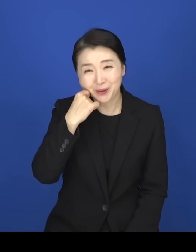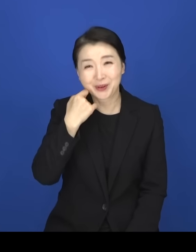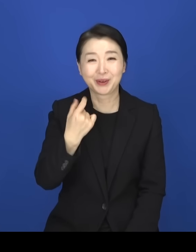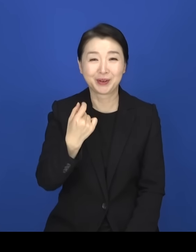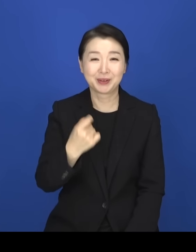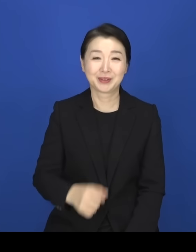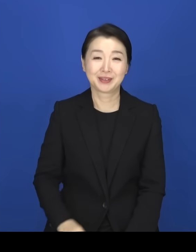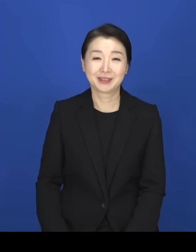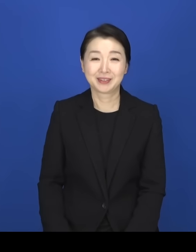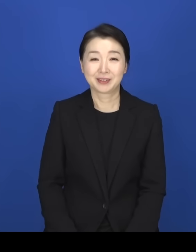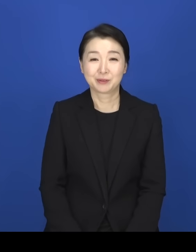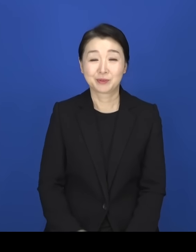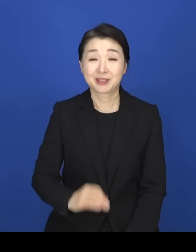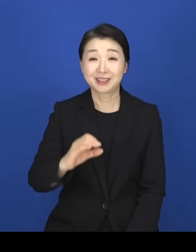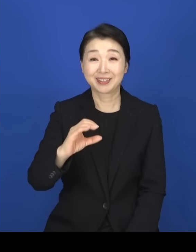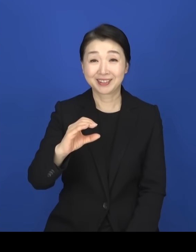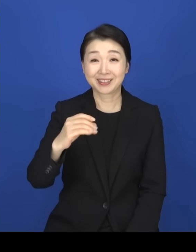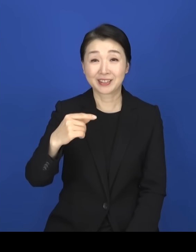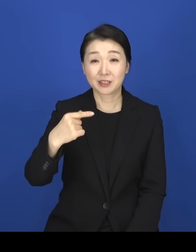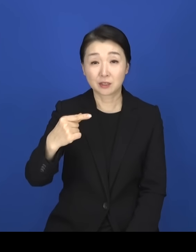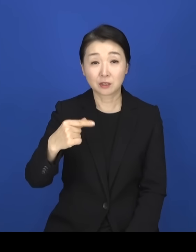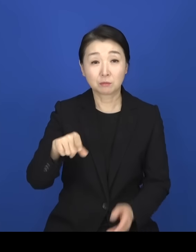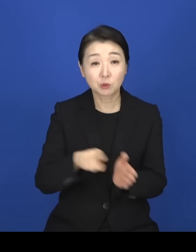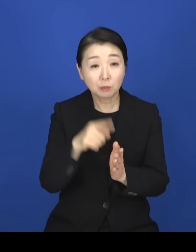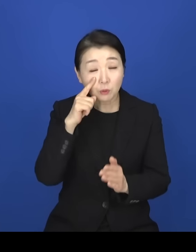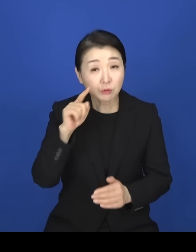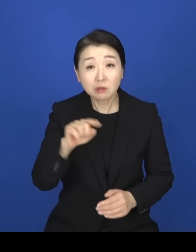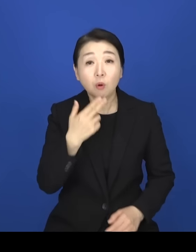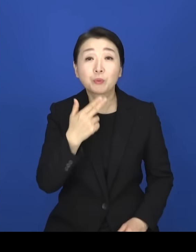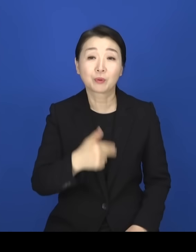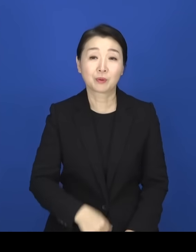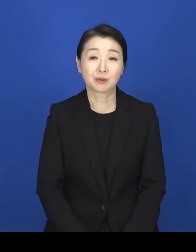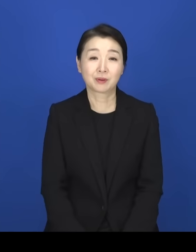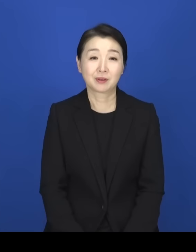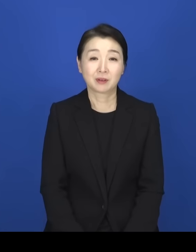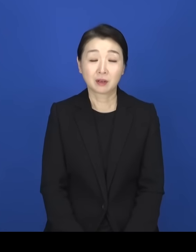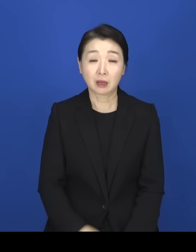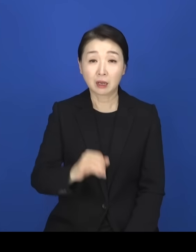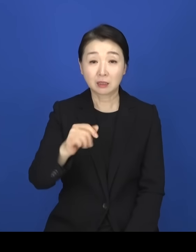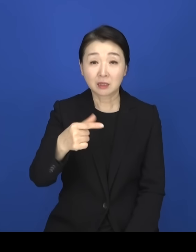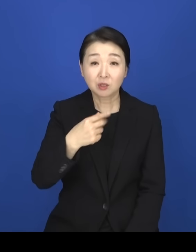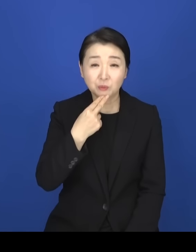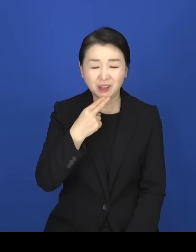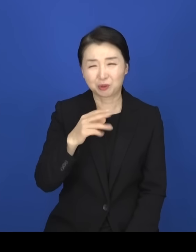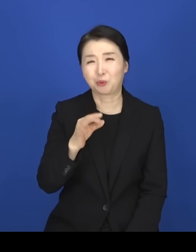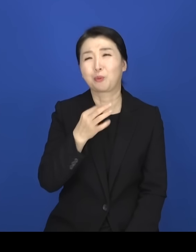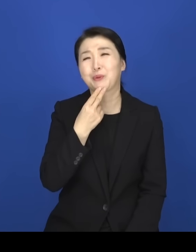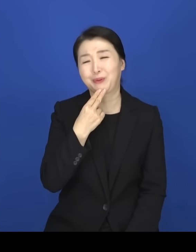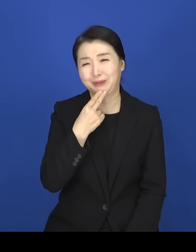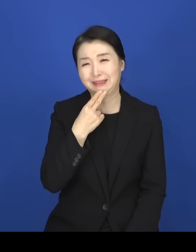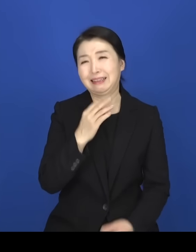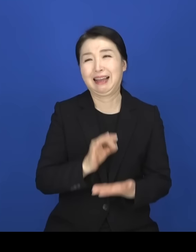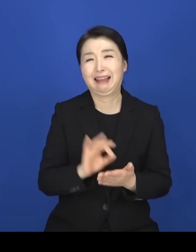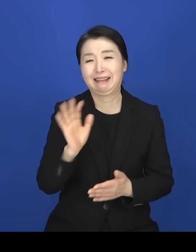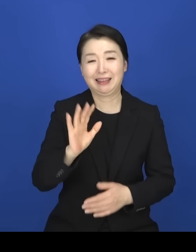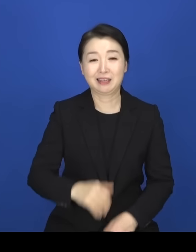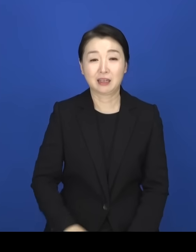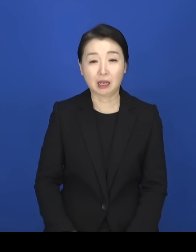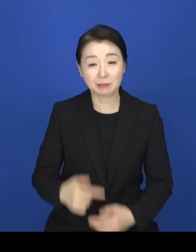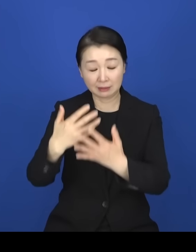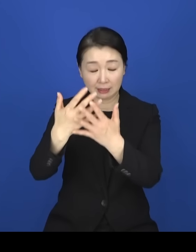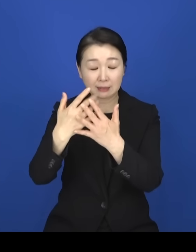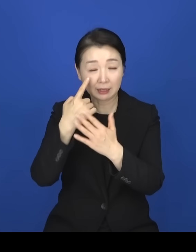네네. CG를 한번 믿고 한번 해보겠습니다. 네. 뭐 CG 저희는 없어요. 저희는 없어요. 아, 저희는 그런 게 없어요. 예, CG 없이 이걸 할 수 있나? 이게 네. 아직 CG까지는 안 그럼 갔어요. 뭐